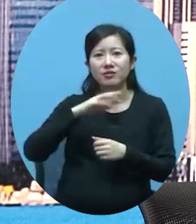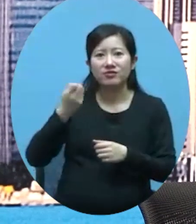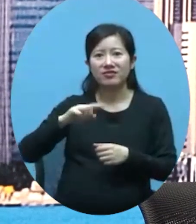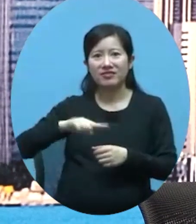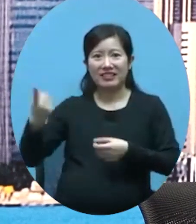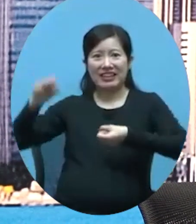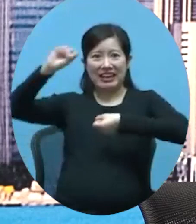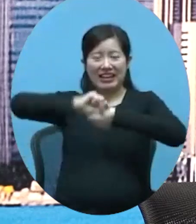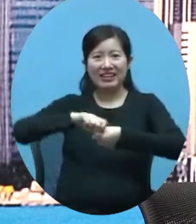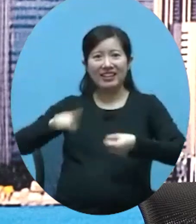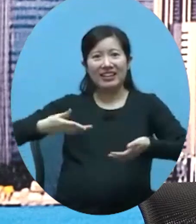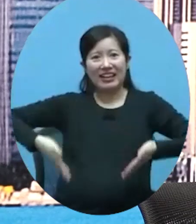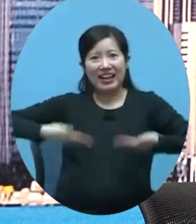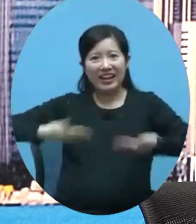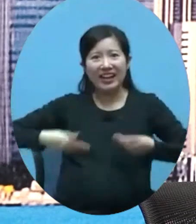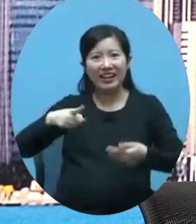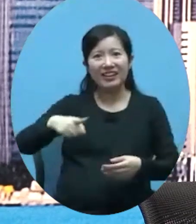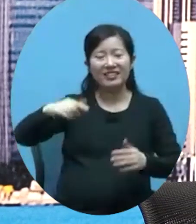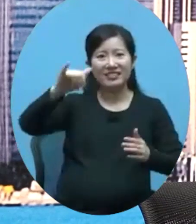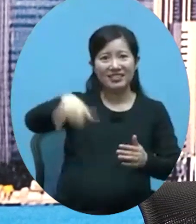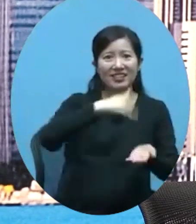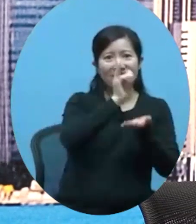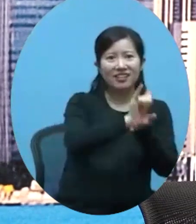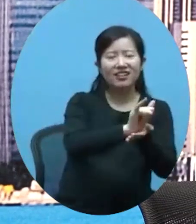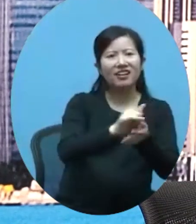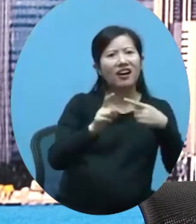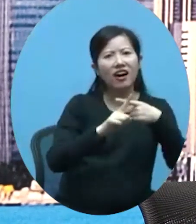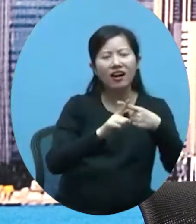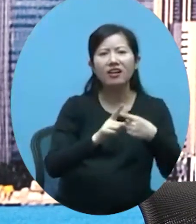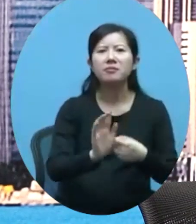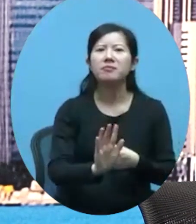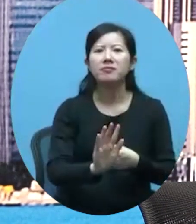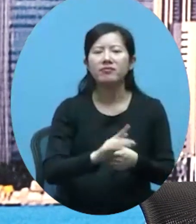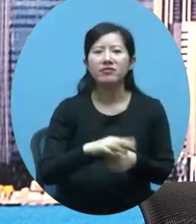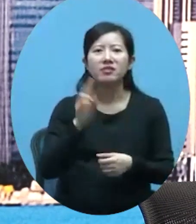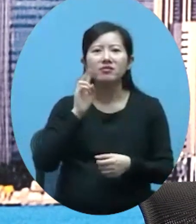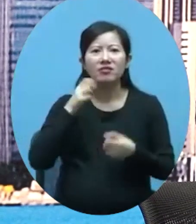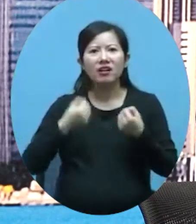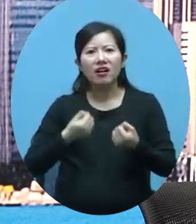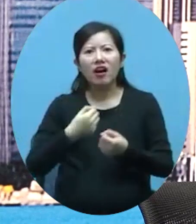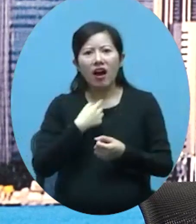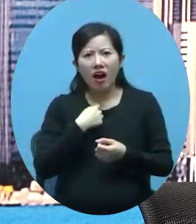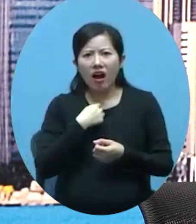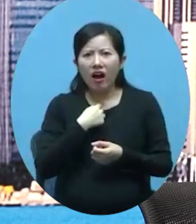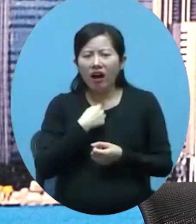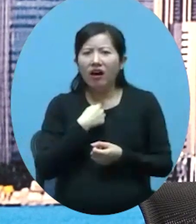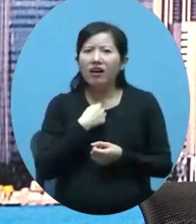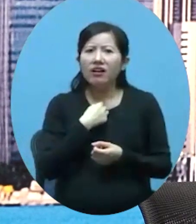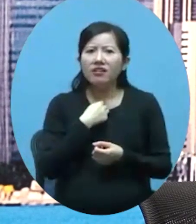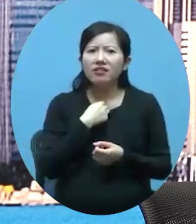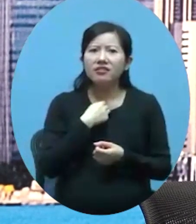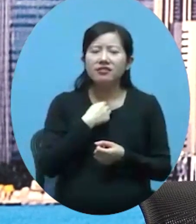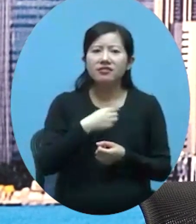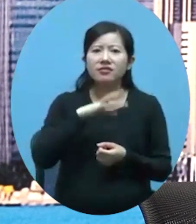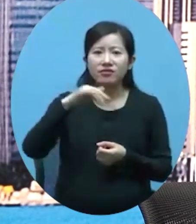情轻微病人入院的风险正如一般呼吸度感染的病人其实他们去到